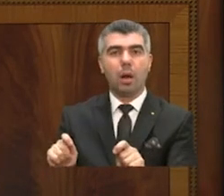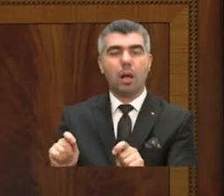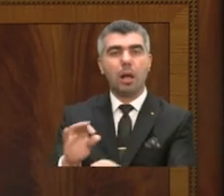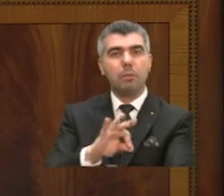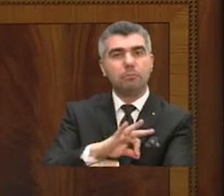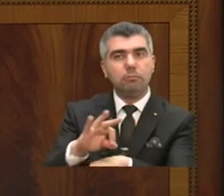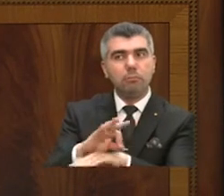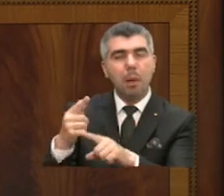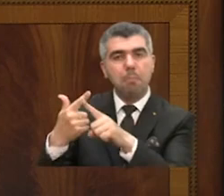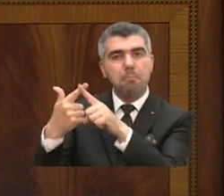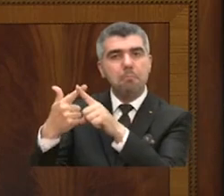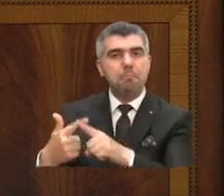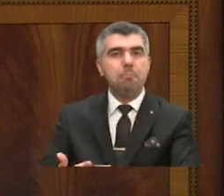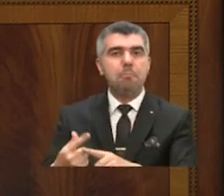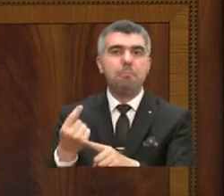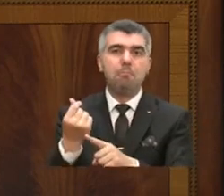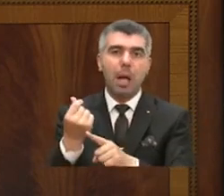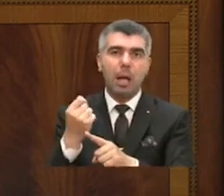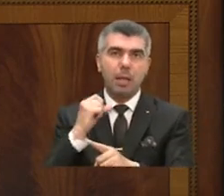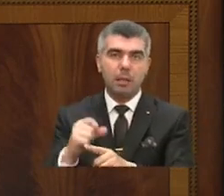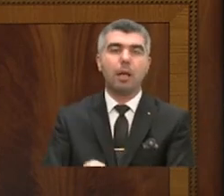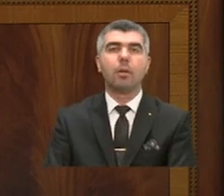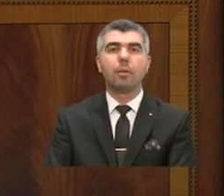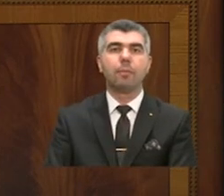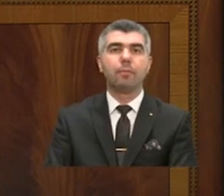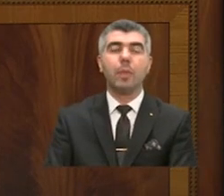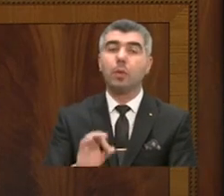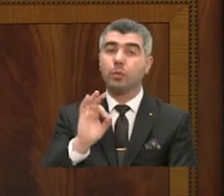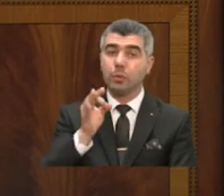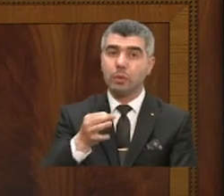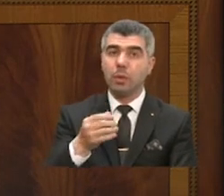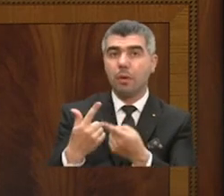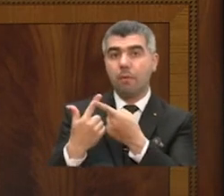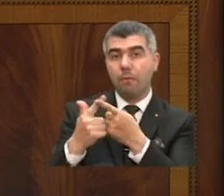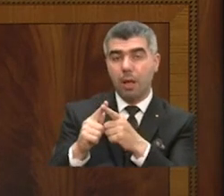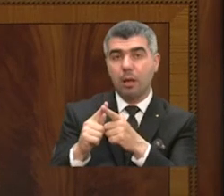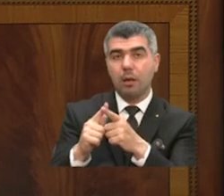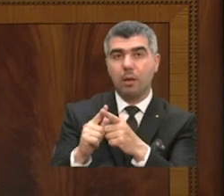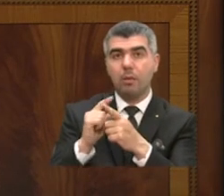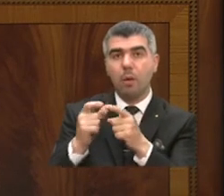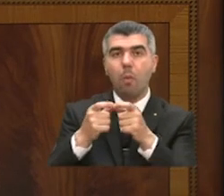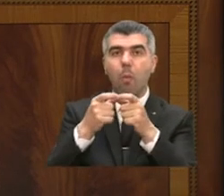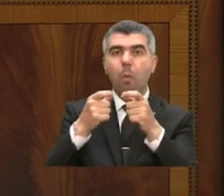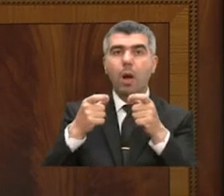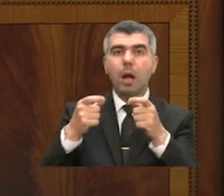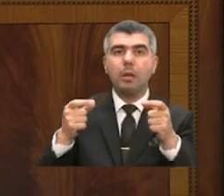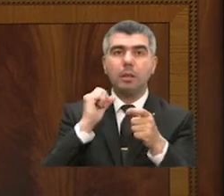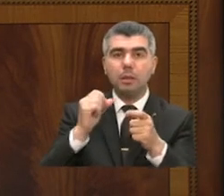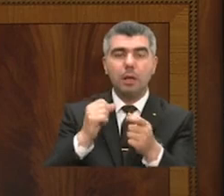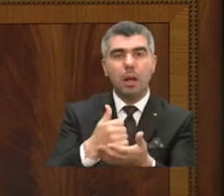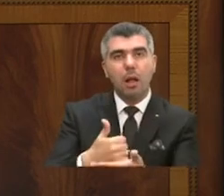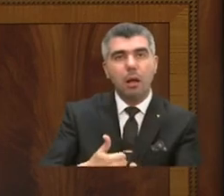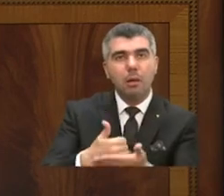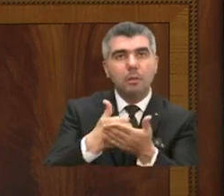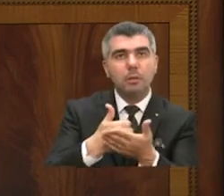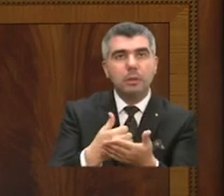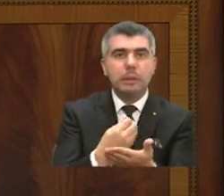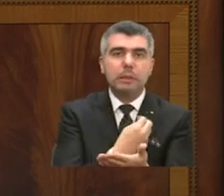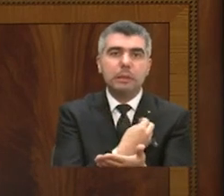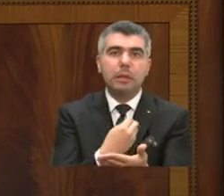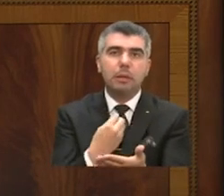الماليه والبشريه، وسيتم تمكينها من صلاحيات واسعه لتدبير الخدمات الصحيه في